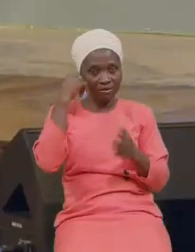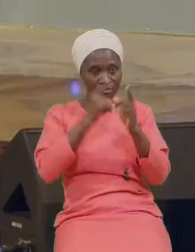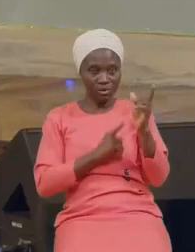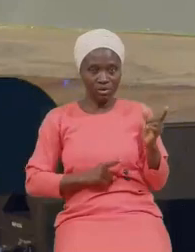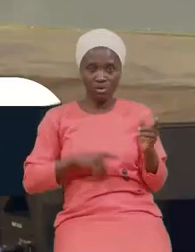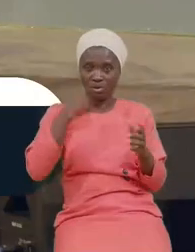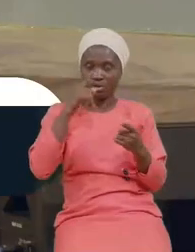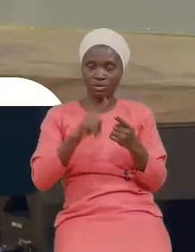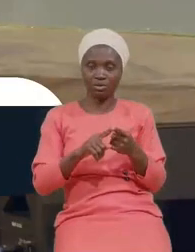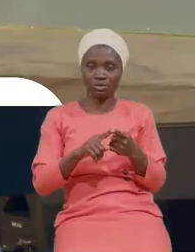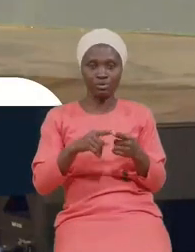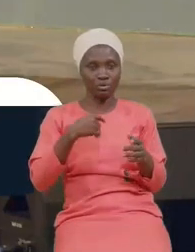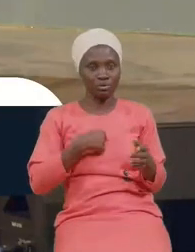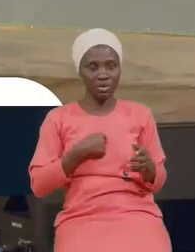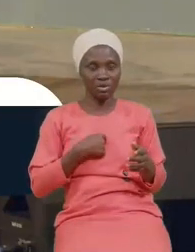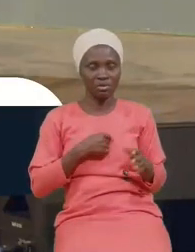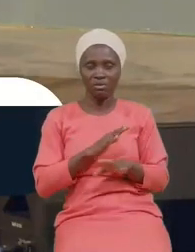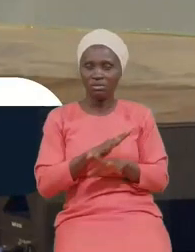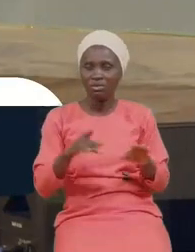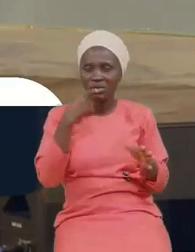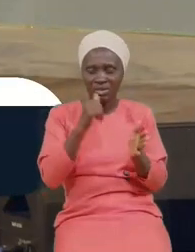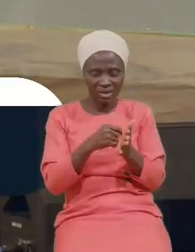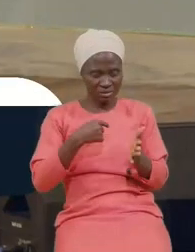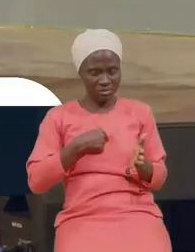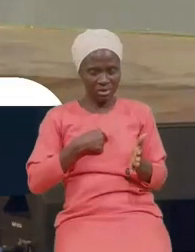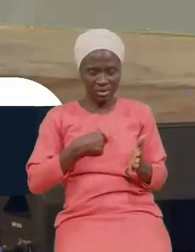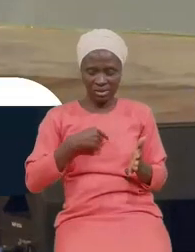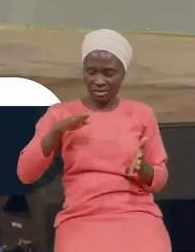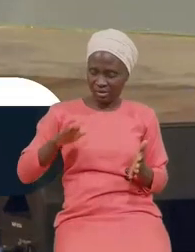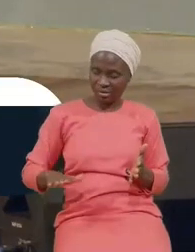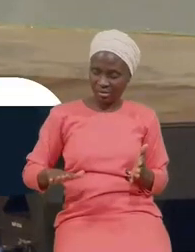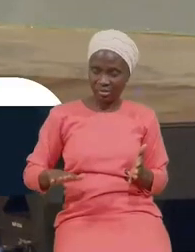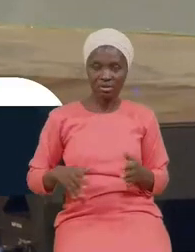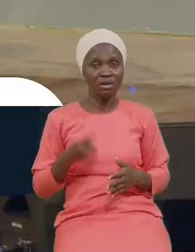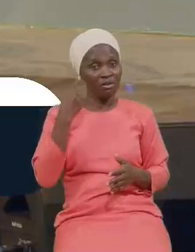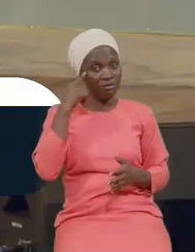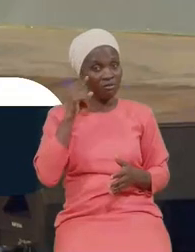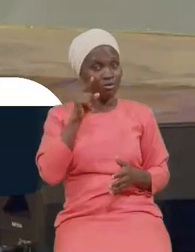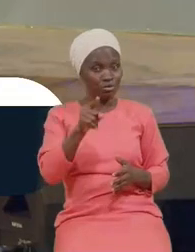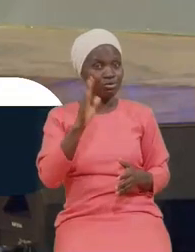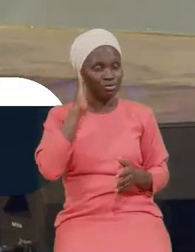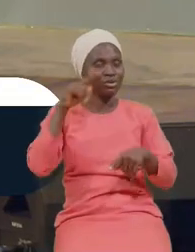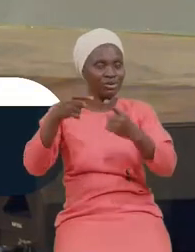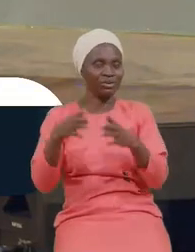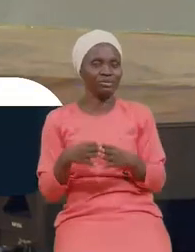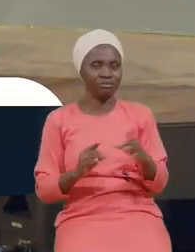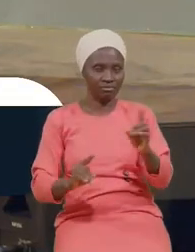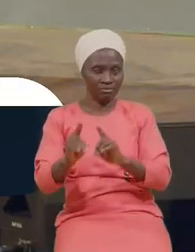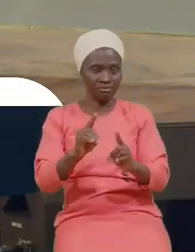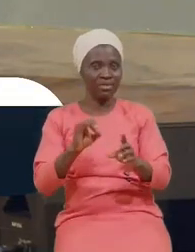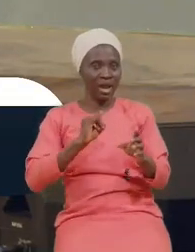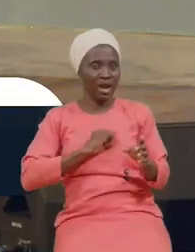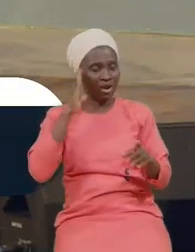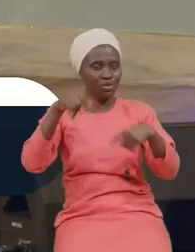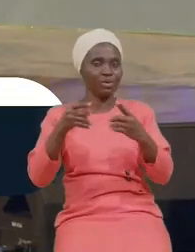1 verset 7 l'été ne me dit ne dis pas monsieur un enfant quand tu auras j'irai